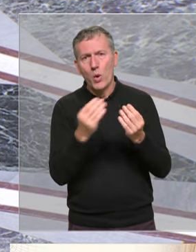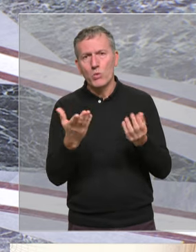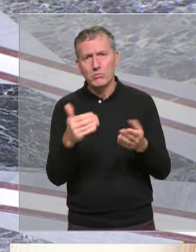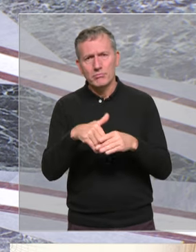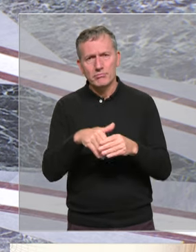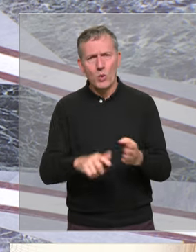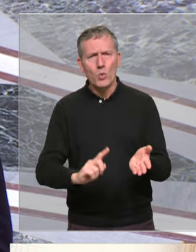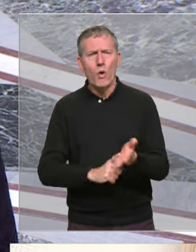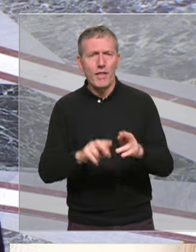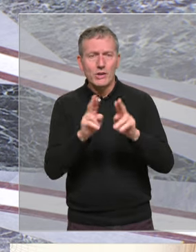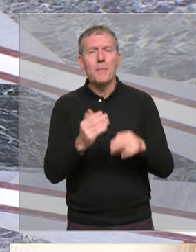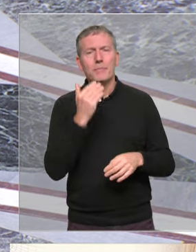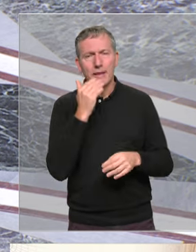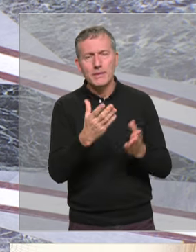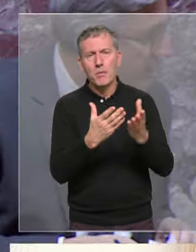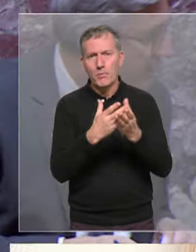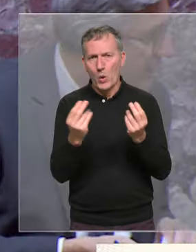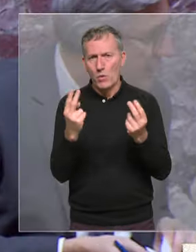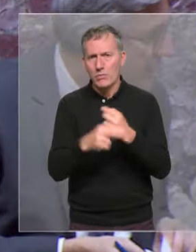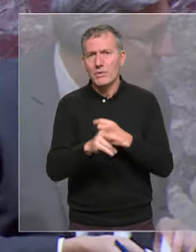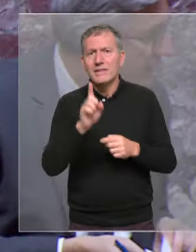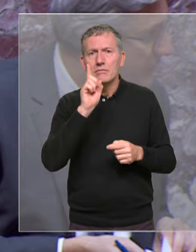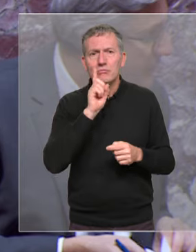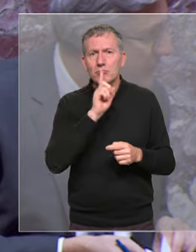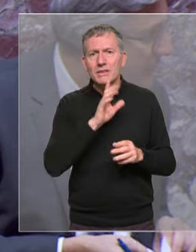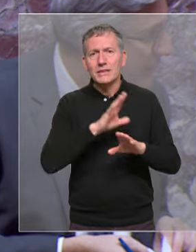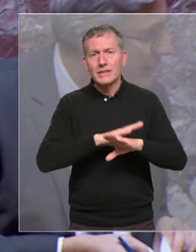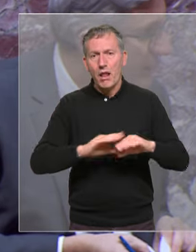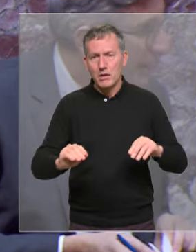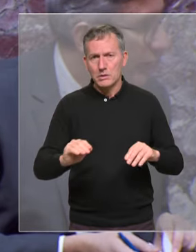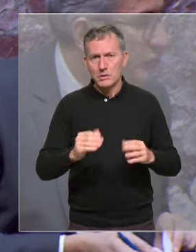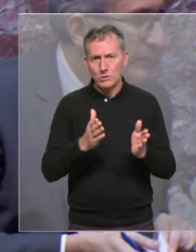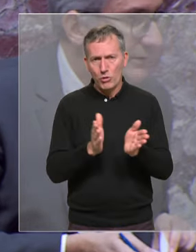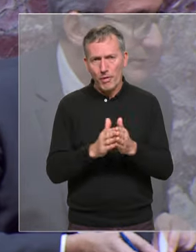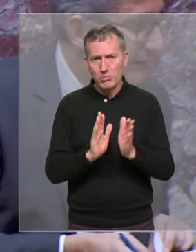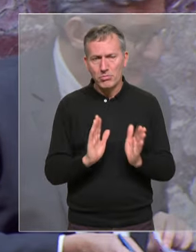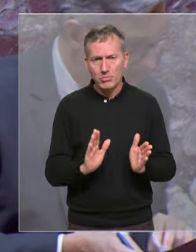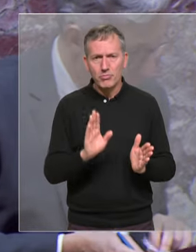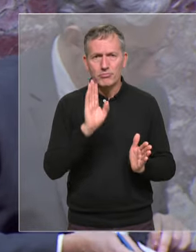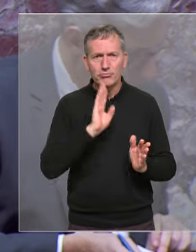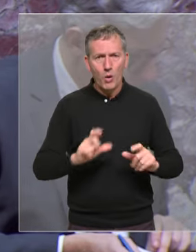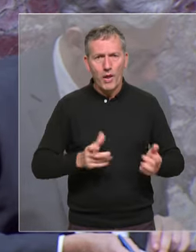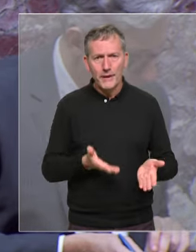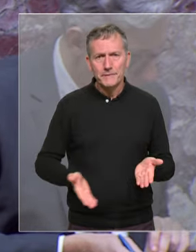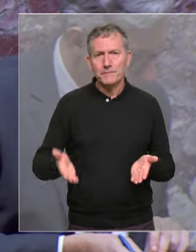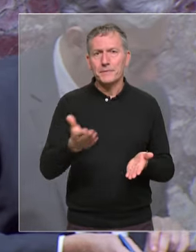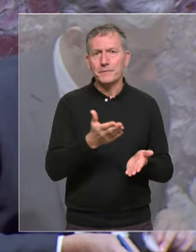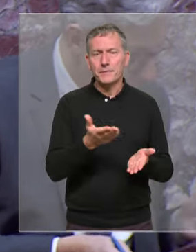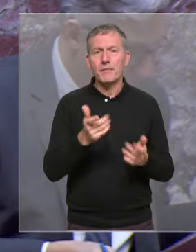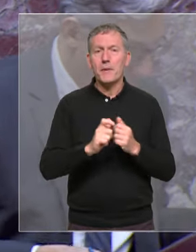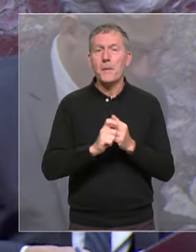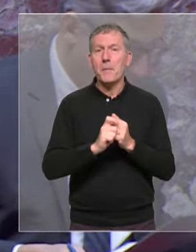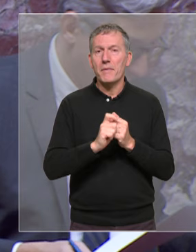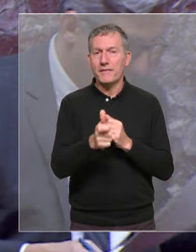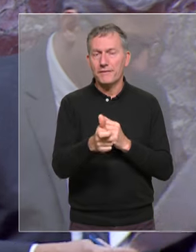droit international. Merci beaucoup. Je vous demande un peu de silence, mes chers collègues, s'il vous plaît. La parole